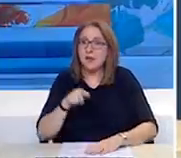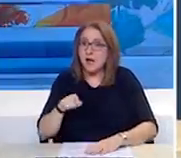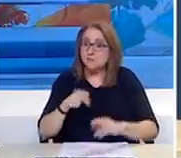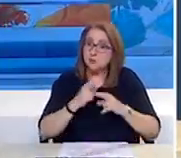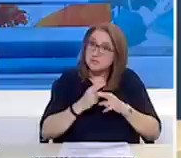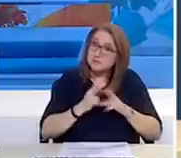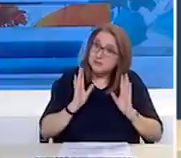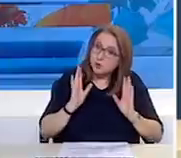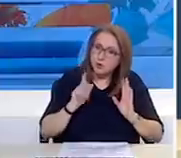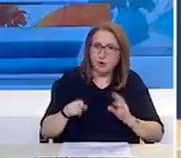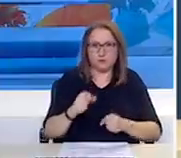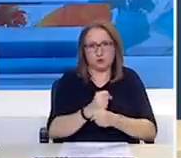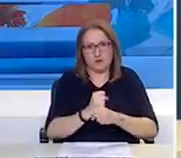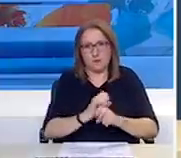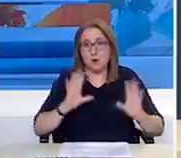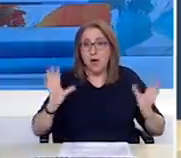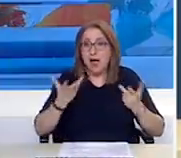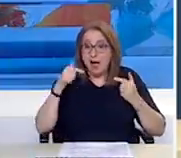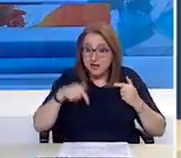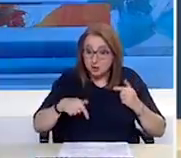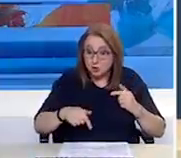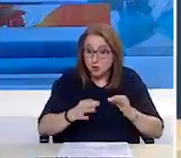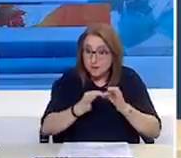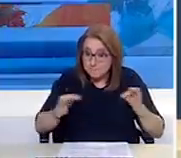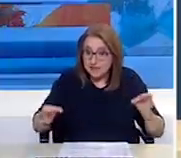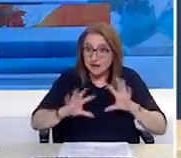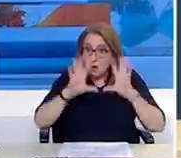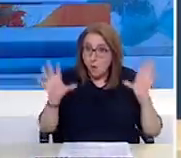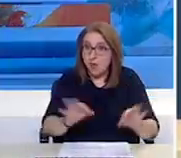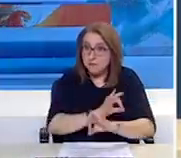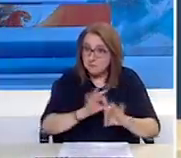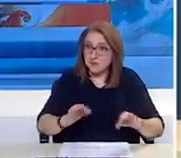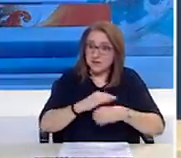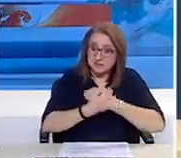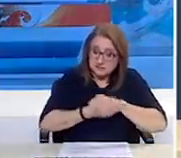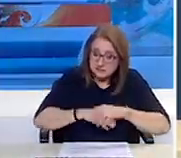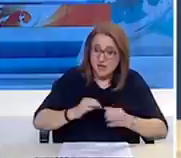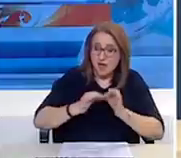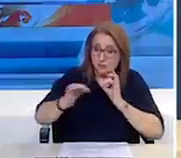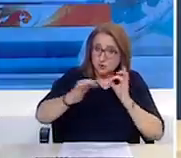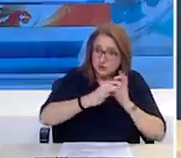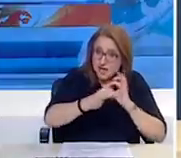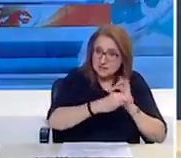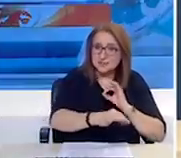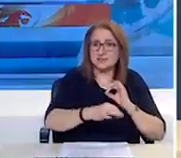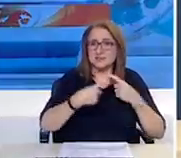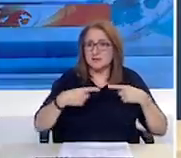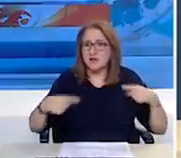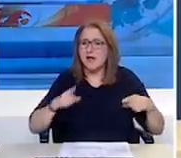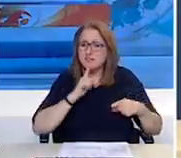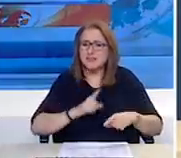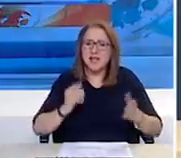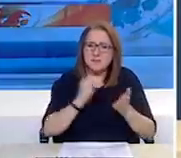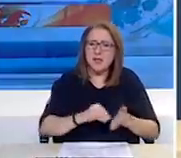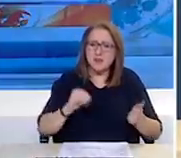τηρήσουμε όλα τα μέτρα υγιεινής, ιδιαίτερα της υγιεινής των χεριών, τη στήριση των αποστάσεων, όπως τα λέμε και τα